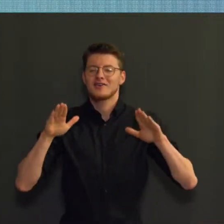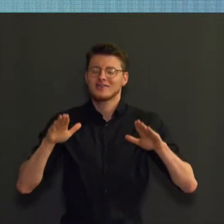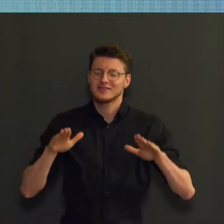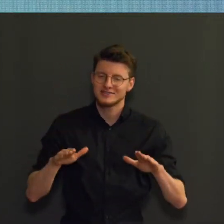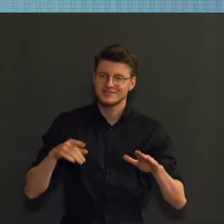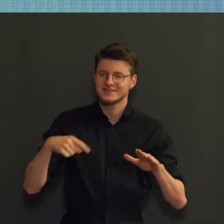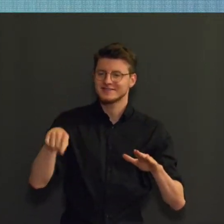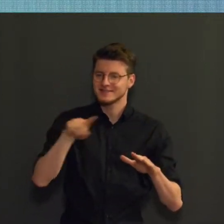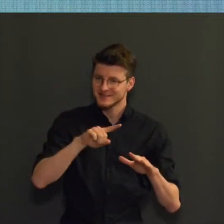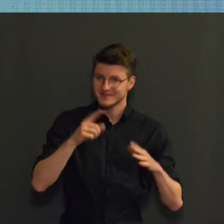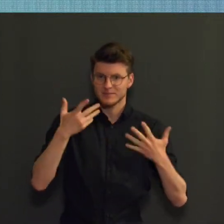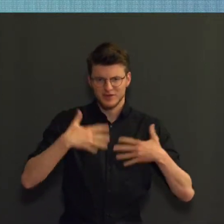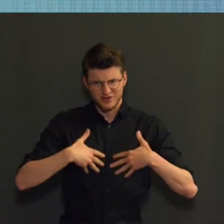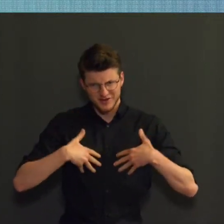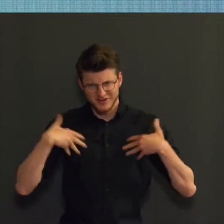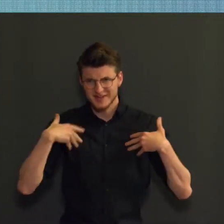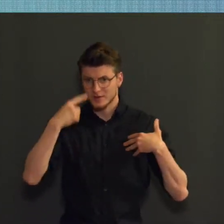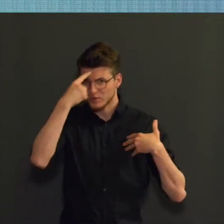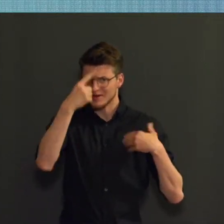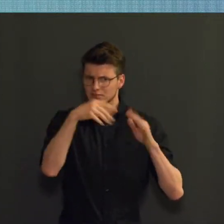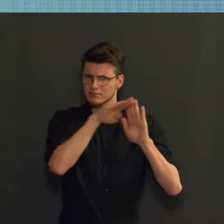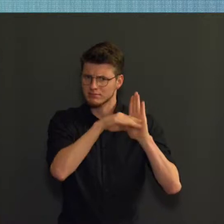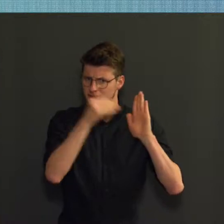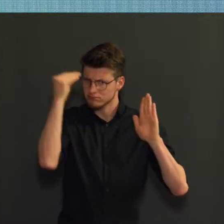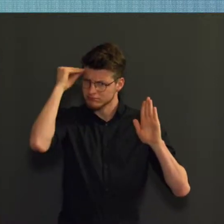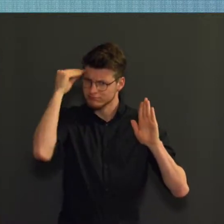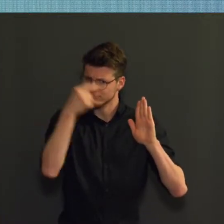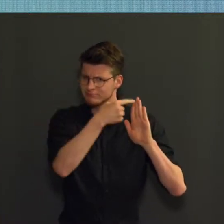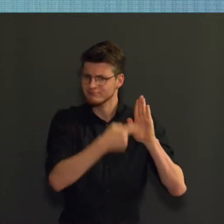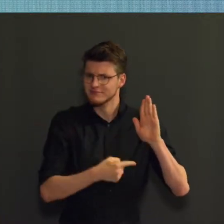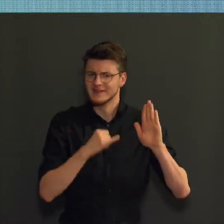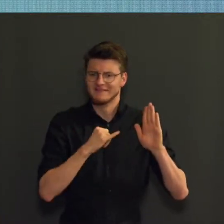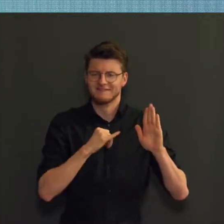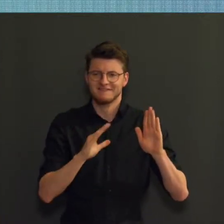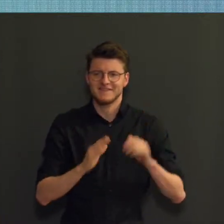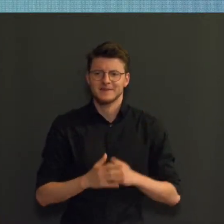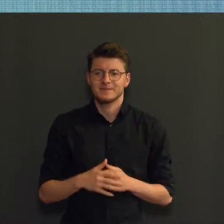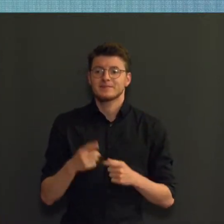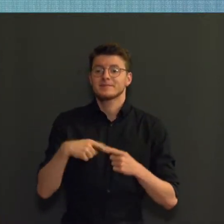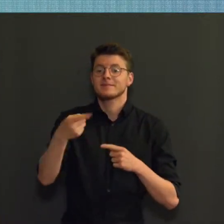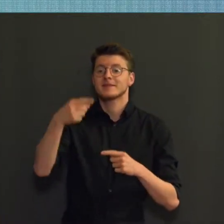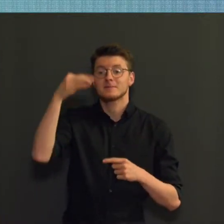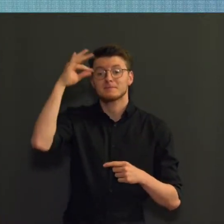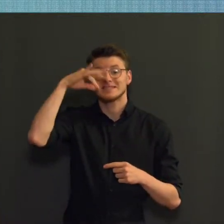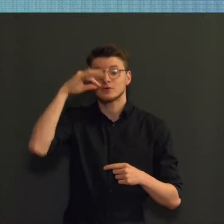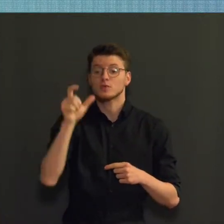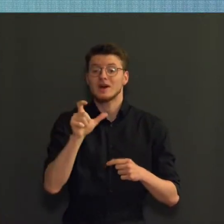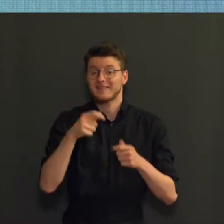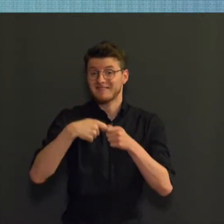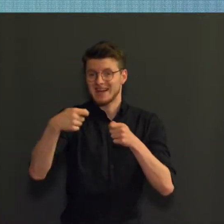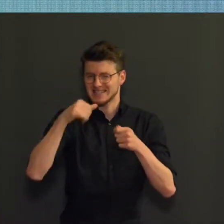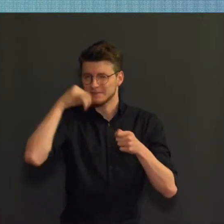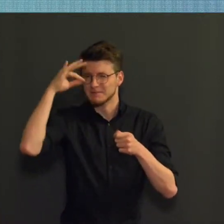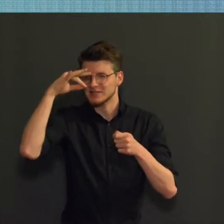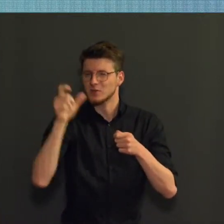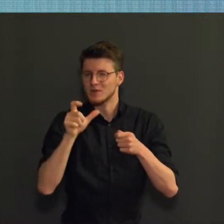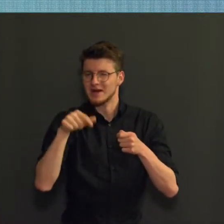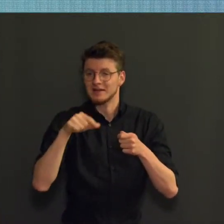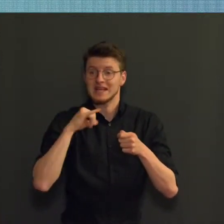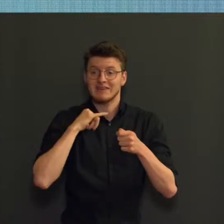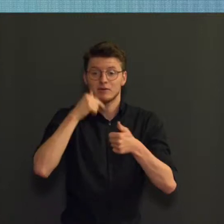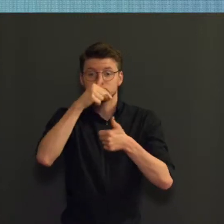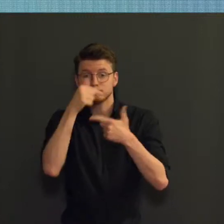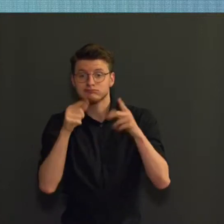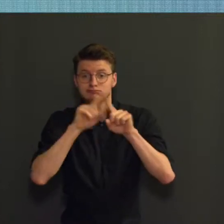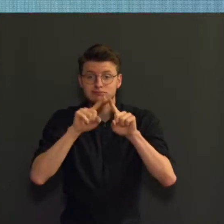manier. Want tijdens het Pinksterweekend zijn er immers voldoende activiteiten om samen te doen. Doe dit